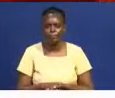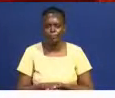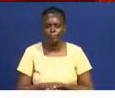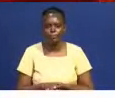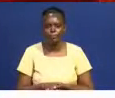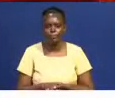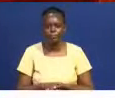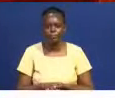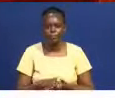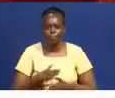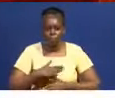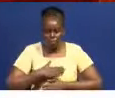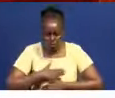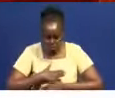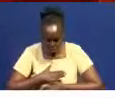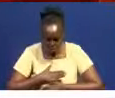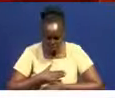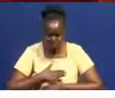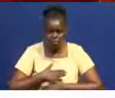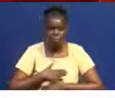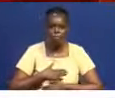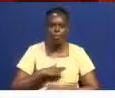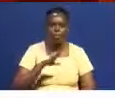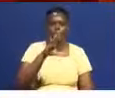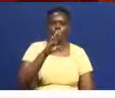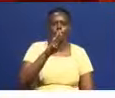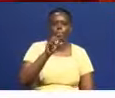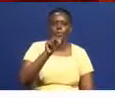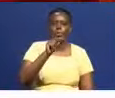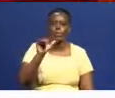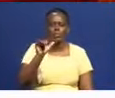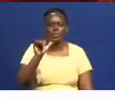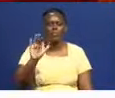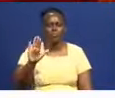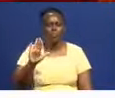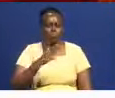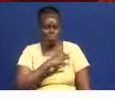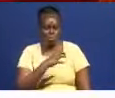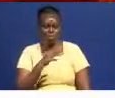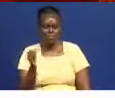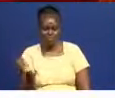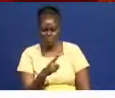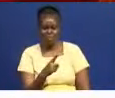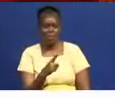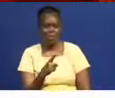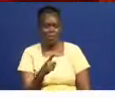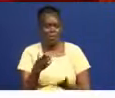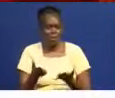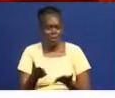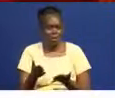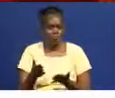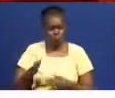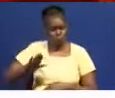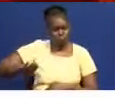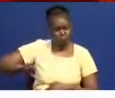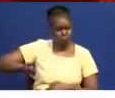Ndugu yangu Hadwale, utakubaliana na mimi ya kwamba ushakula chumvi ya kutosha. Mshahara